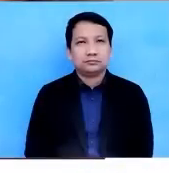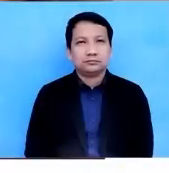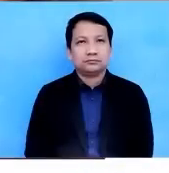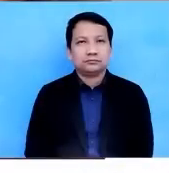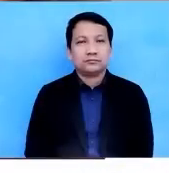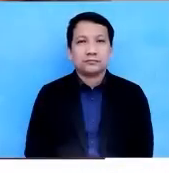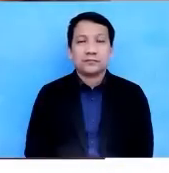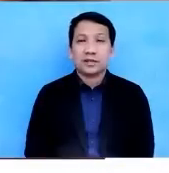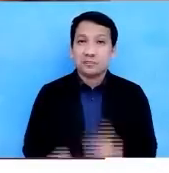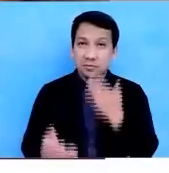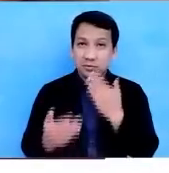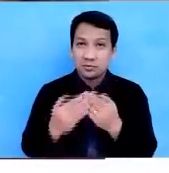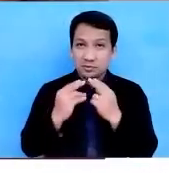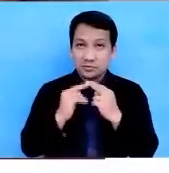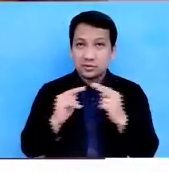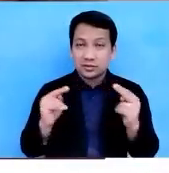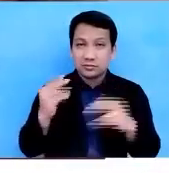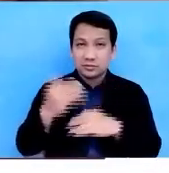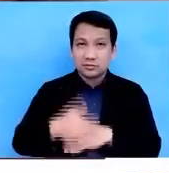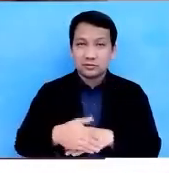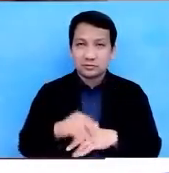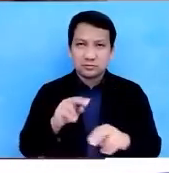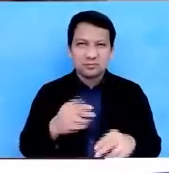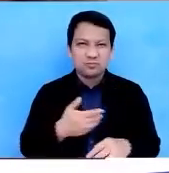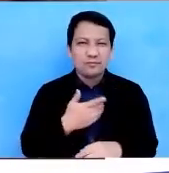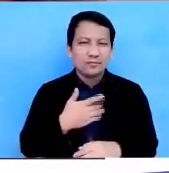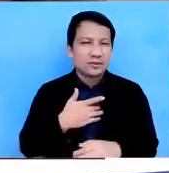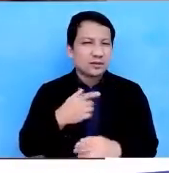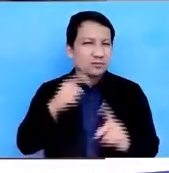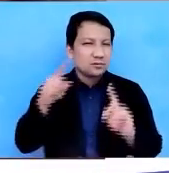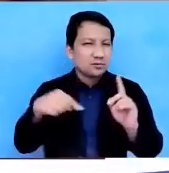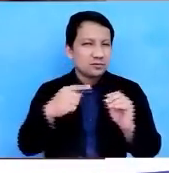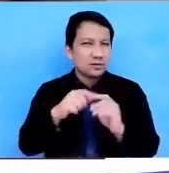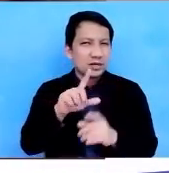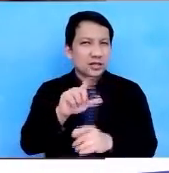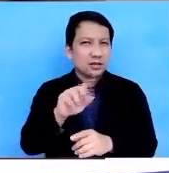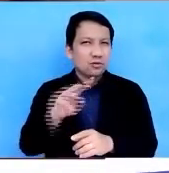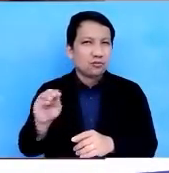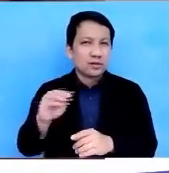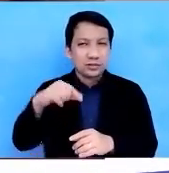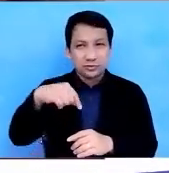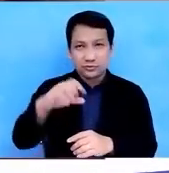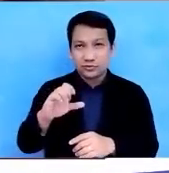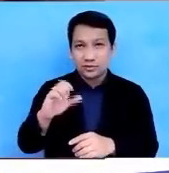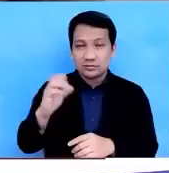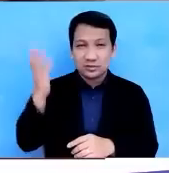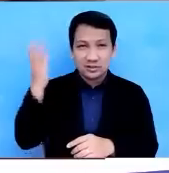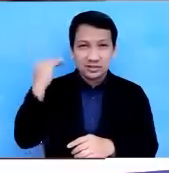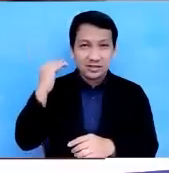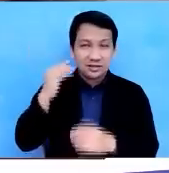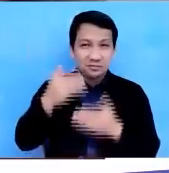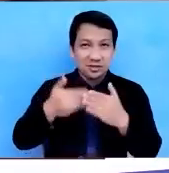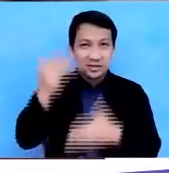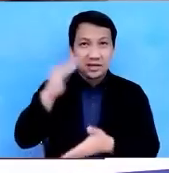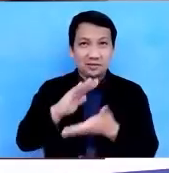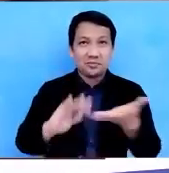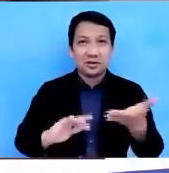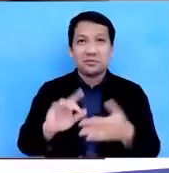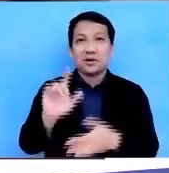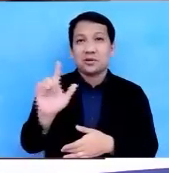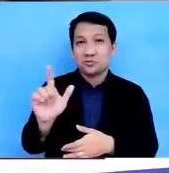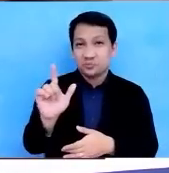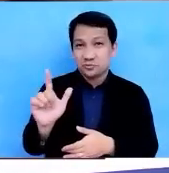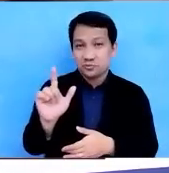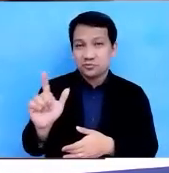At para naman sa ating pabaong pampag-good night, nakaputok-batok ang eksena sa La Loma sa Quezon City nitong weekend. 20 lechon lang naman